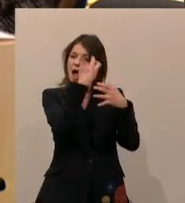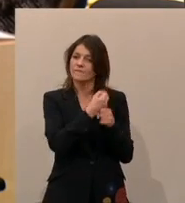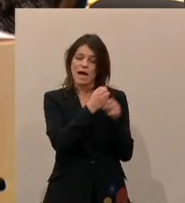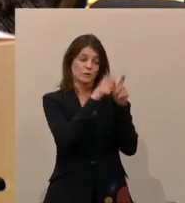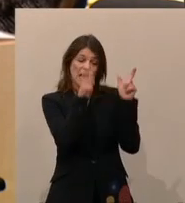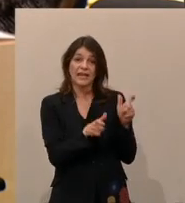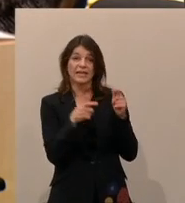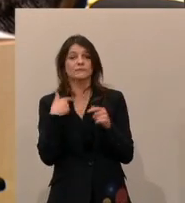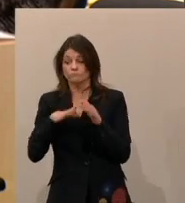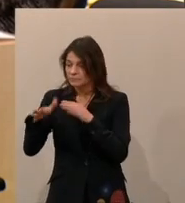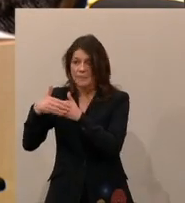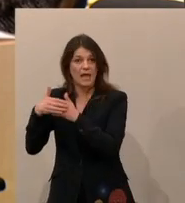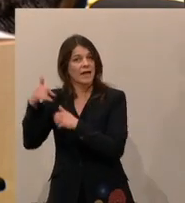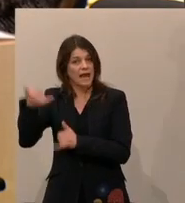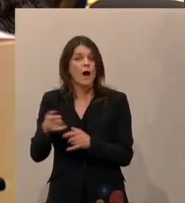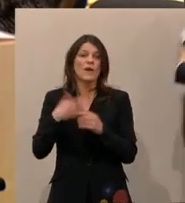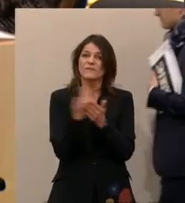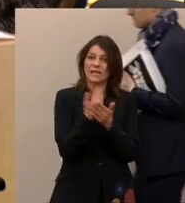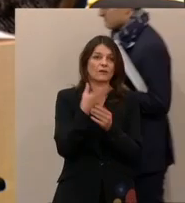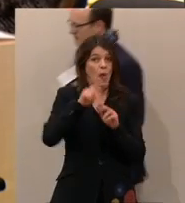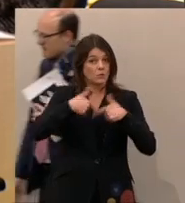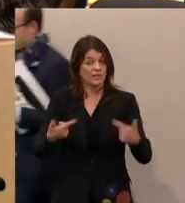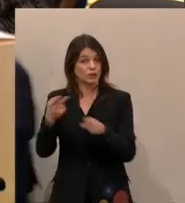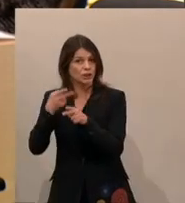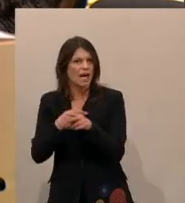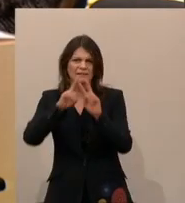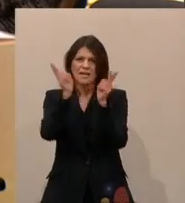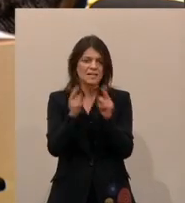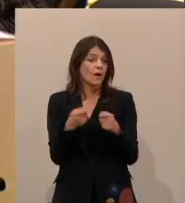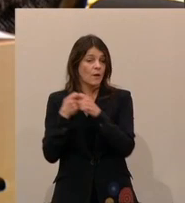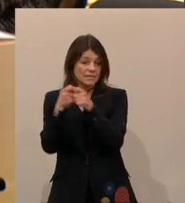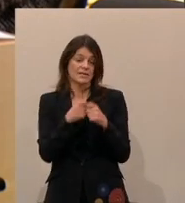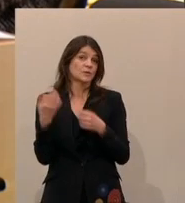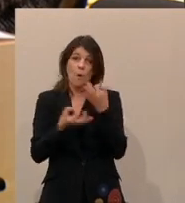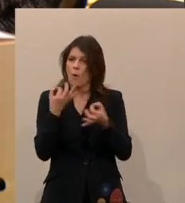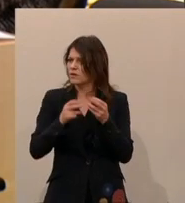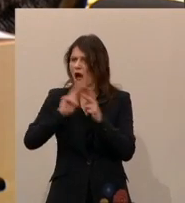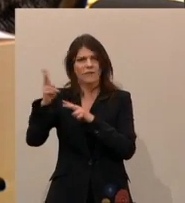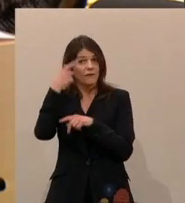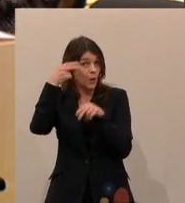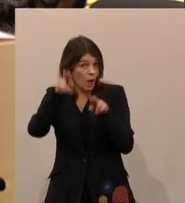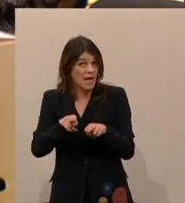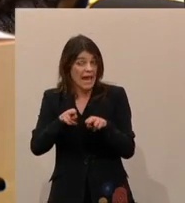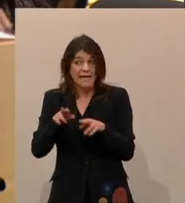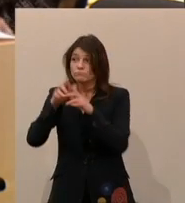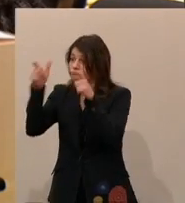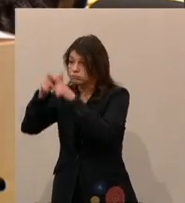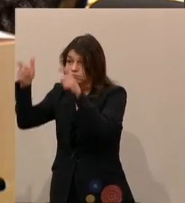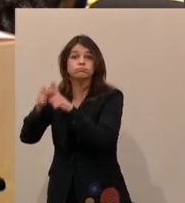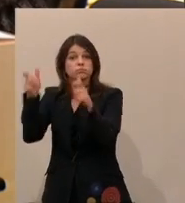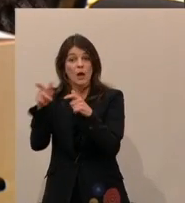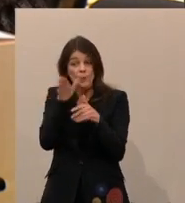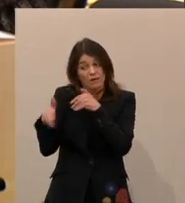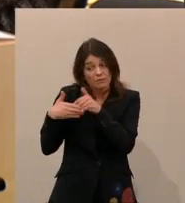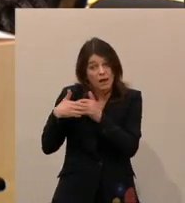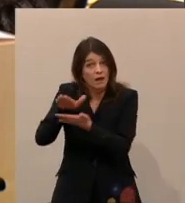Einrichtungen oder von Vertretern ausländischer Staaten, internationaler Organisationen oder anderer Völkerrechtssubjekte